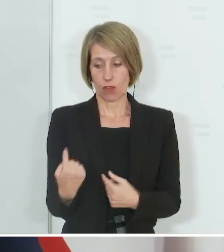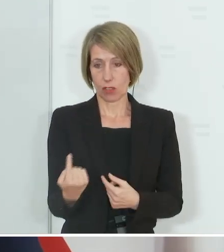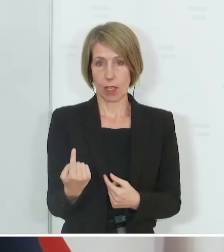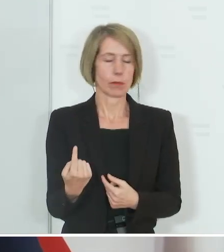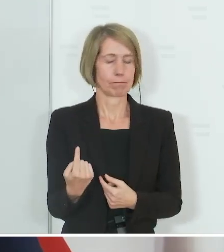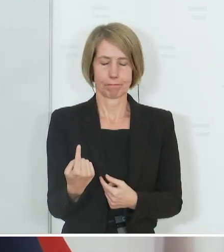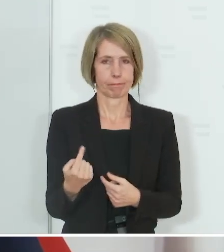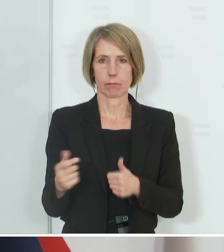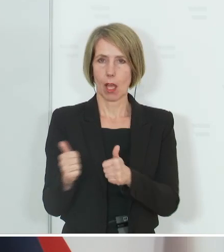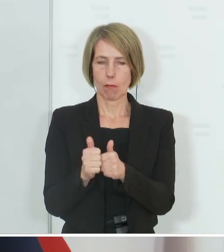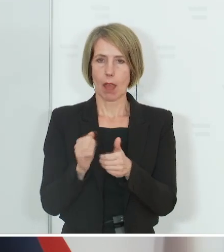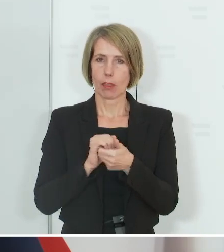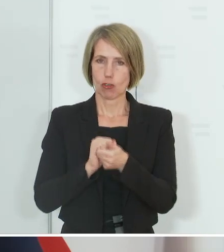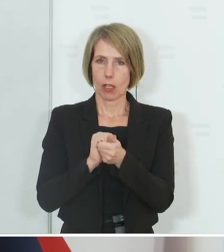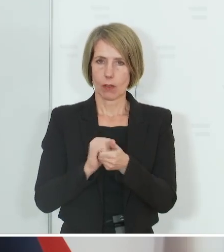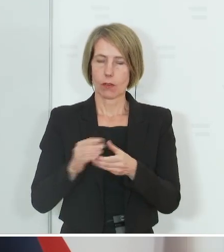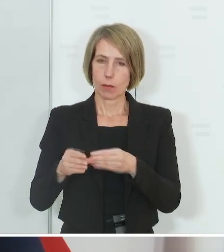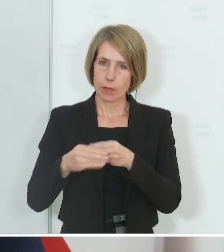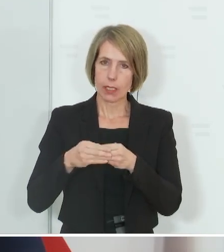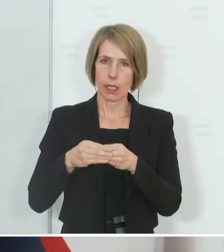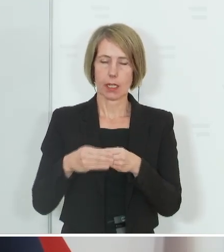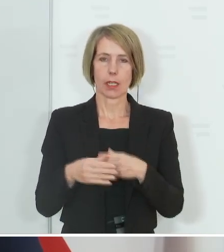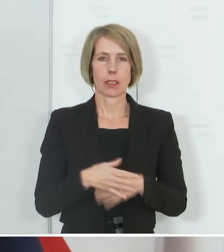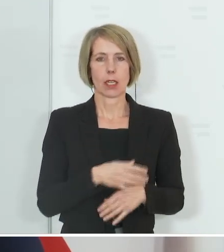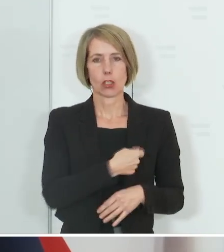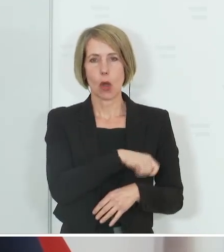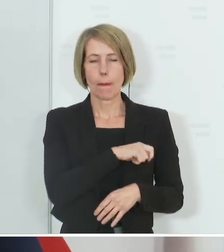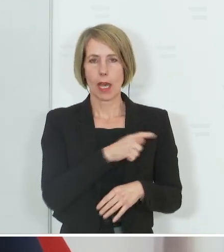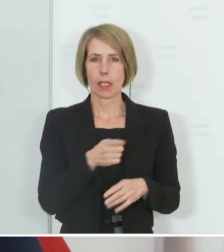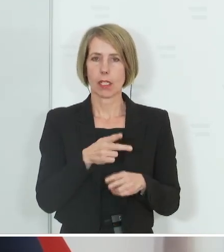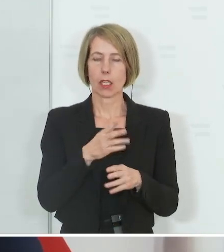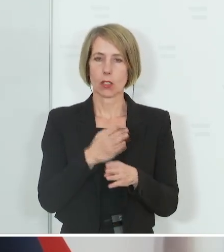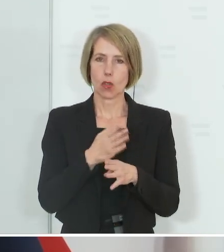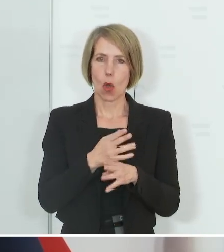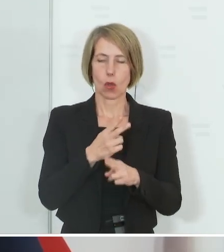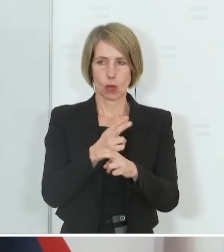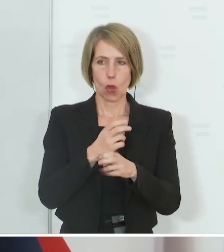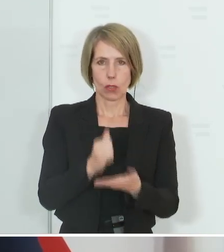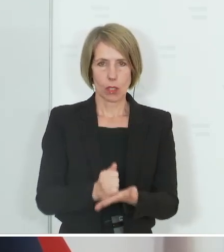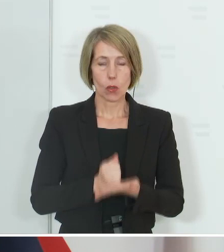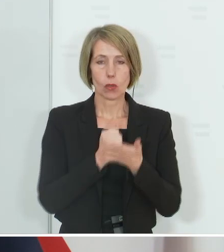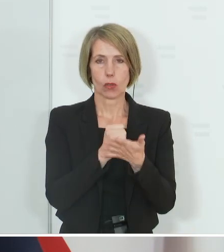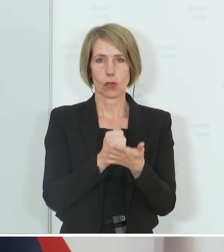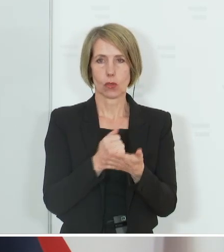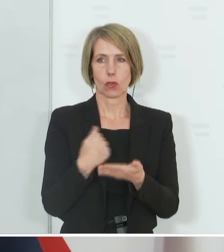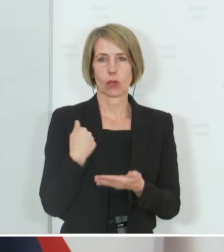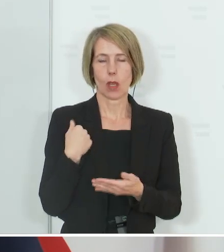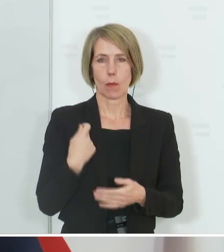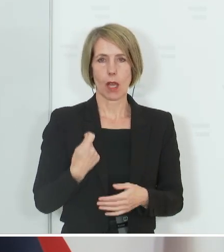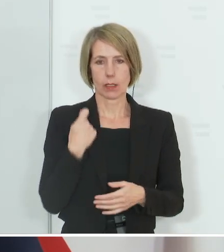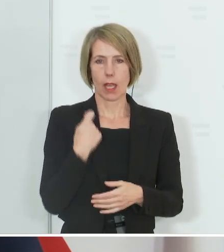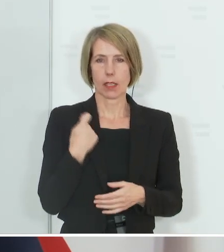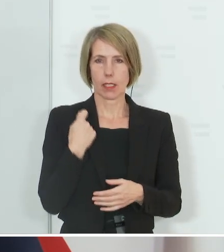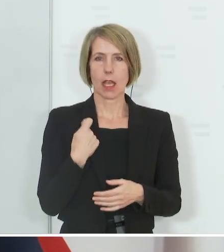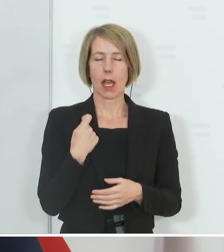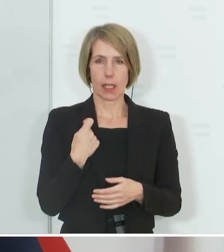im partnerschaftlichen Miteinander. Spanien hat Österreich sehr unterstützt, als es darum ging, dass der Kandidatenstatus auch